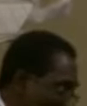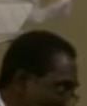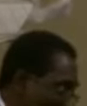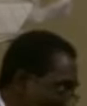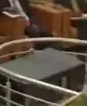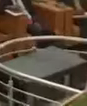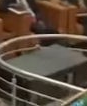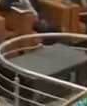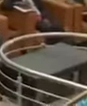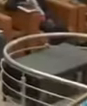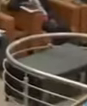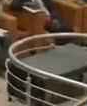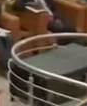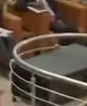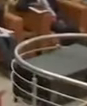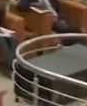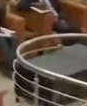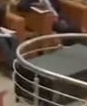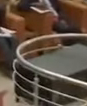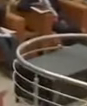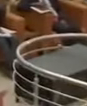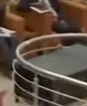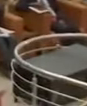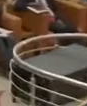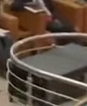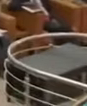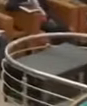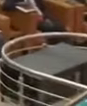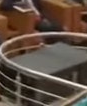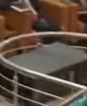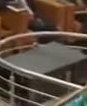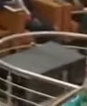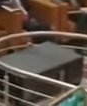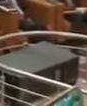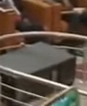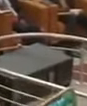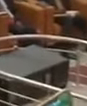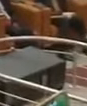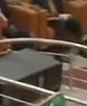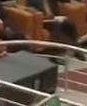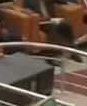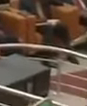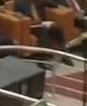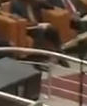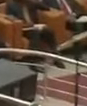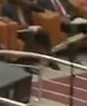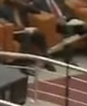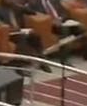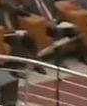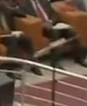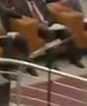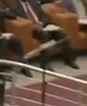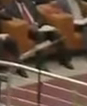trouvez si vous avez des questions à partir de l'étude